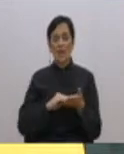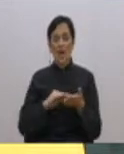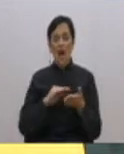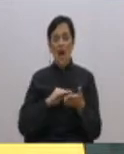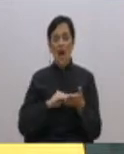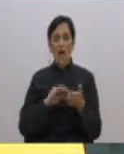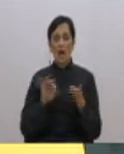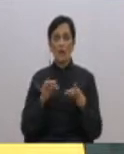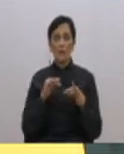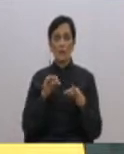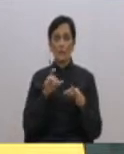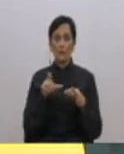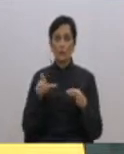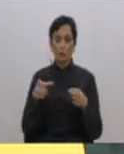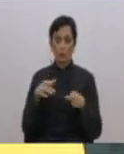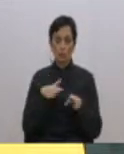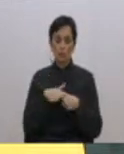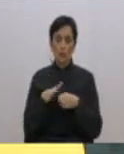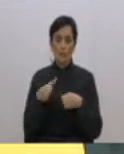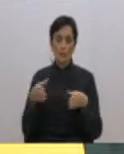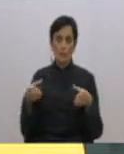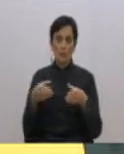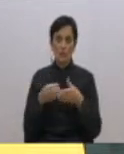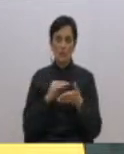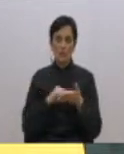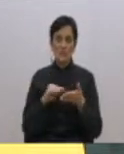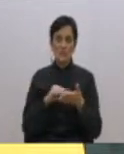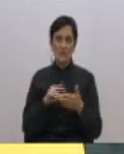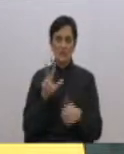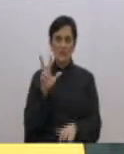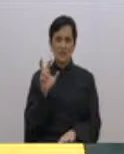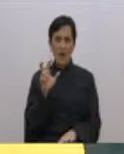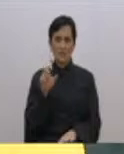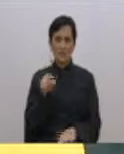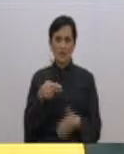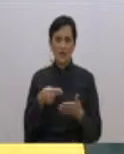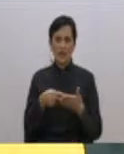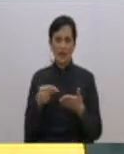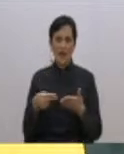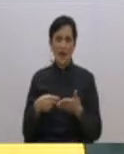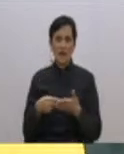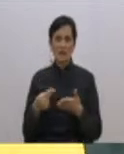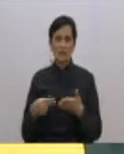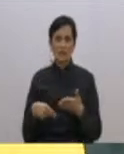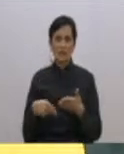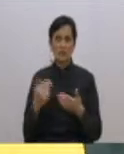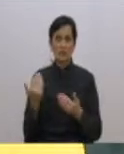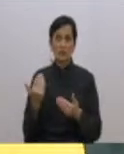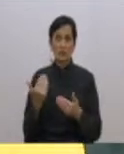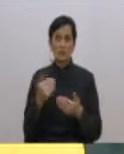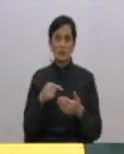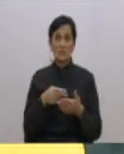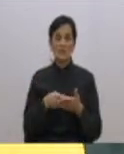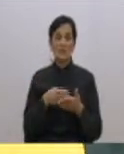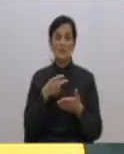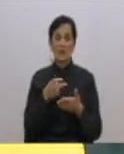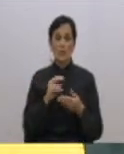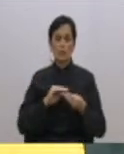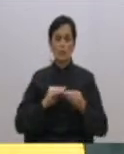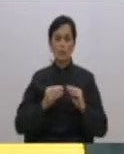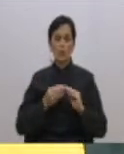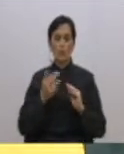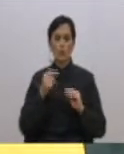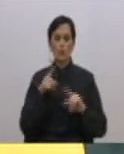ავტორშემსრულებლებმა წერილით, დაახლოებით 300-მდე ავტორი აწერდა და ისინი ამ წერილით პრეტენზიას და